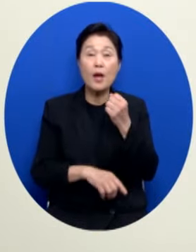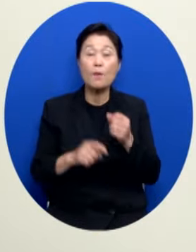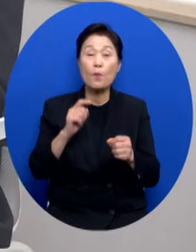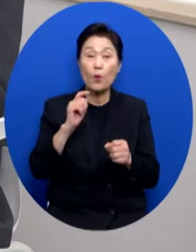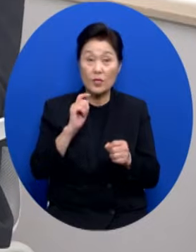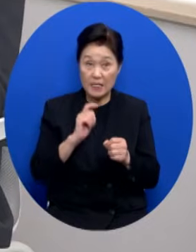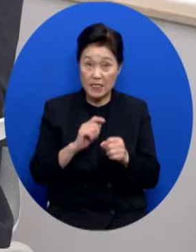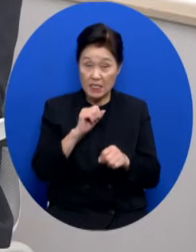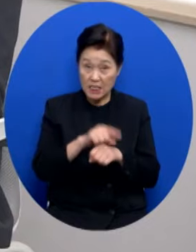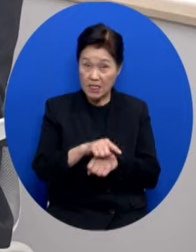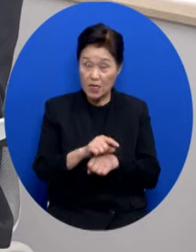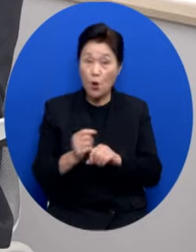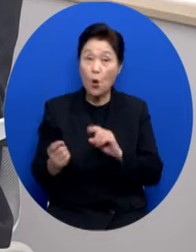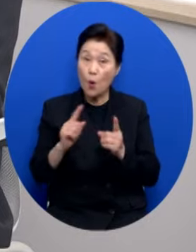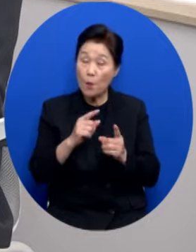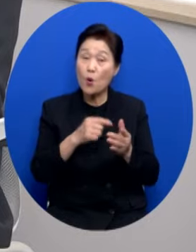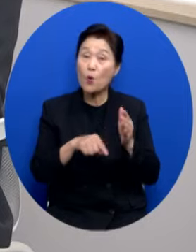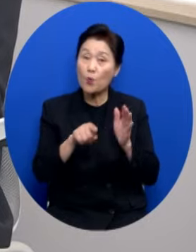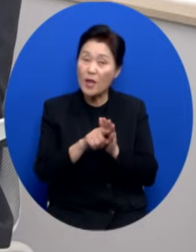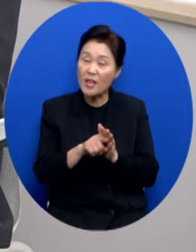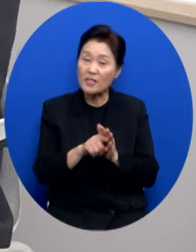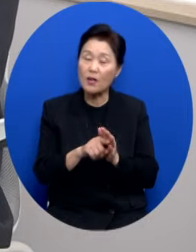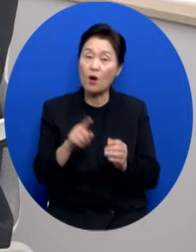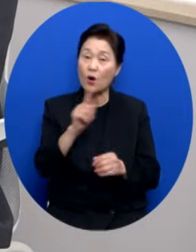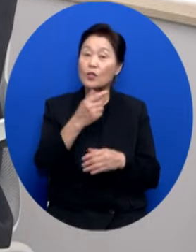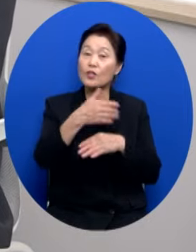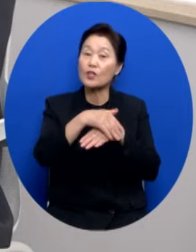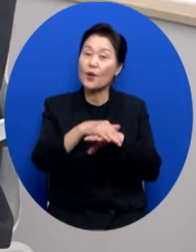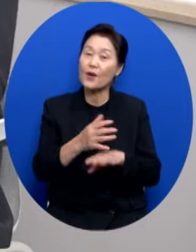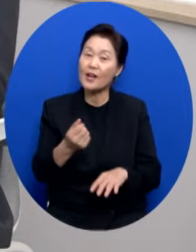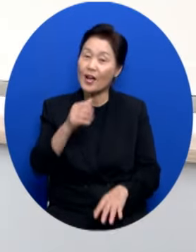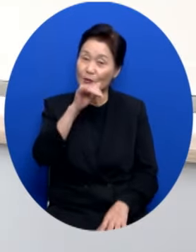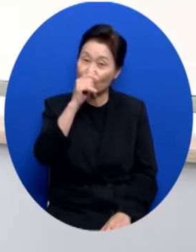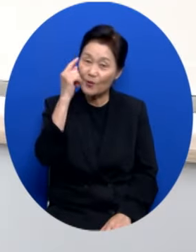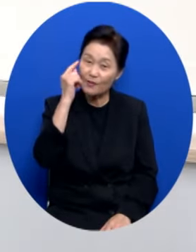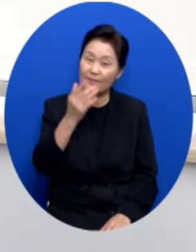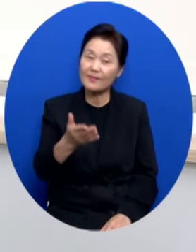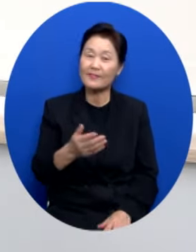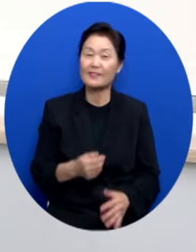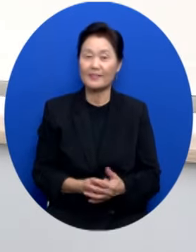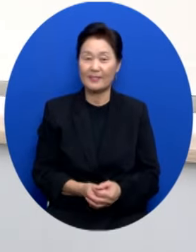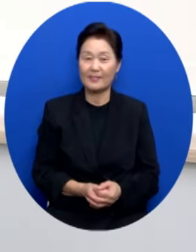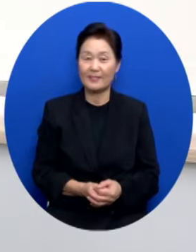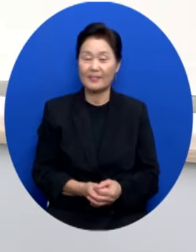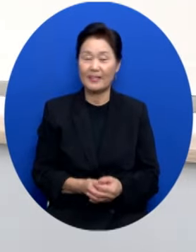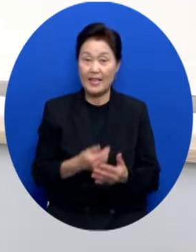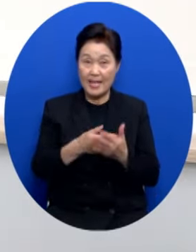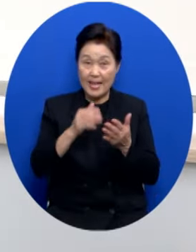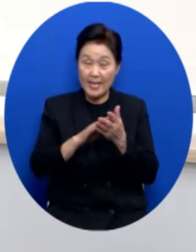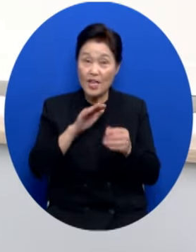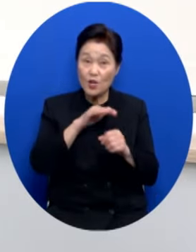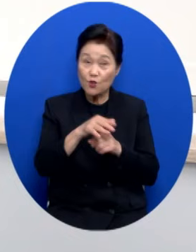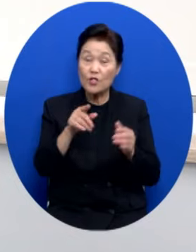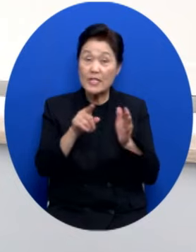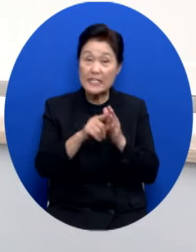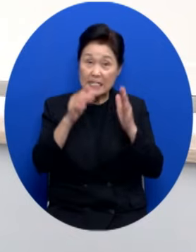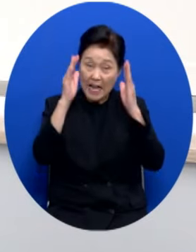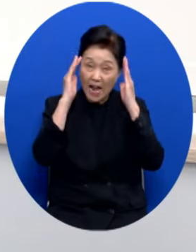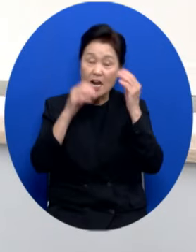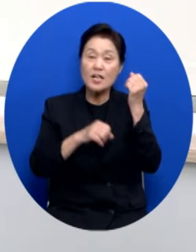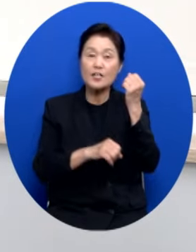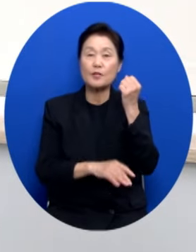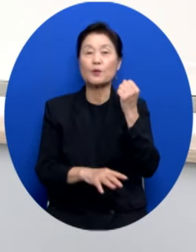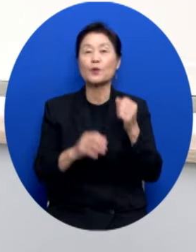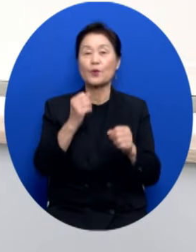위해서 합신총회는 어떤 계획을 가지고 있을까요? 예, 개혁주의 신학을 바탕으로